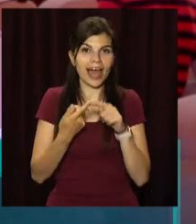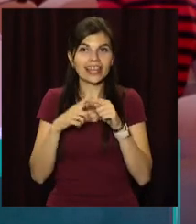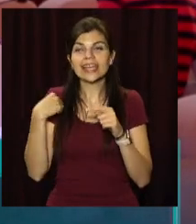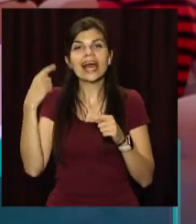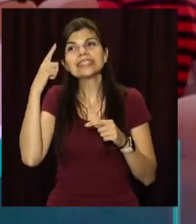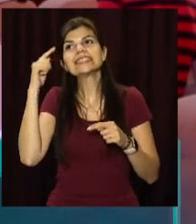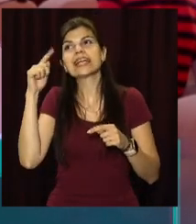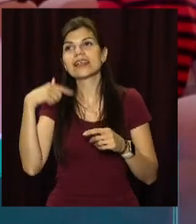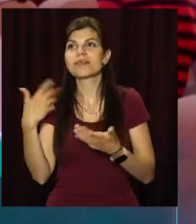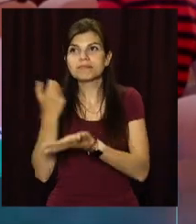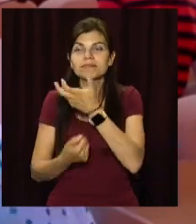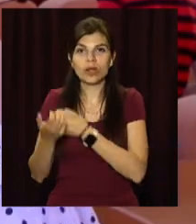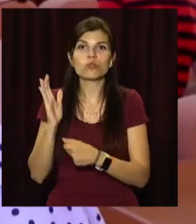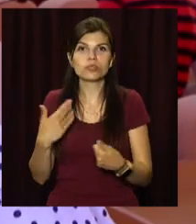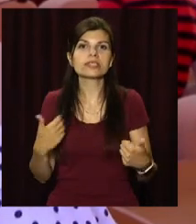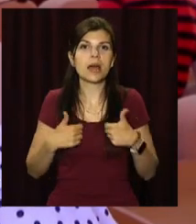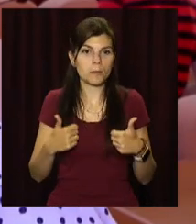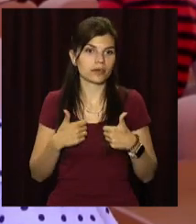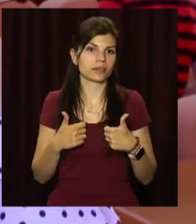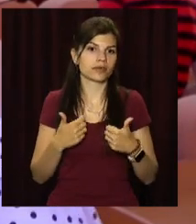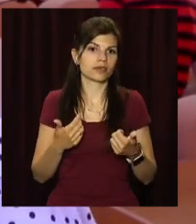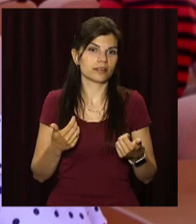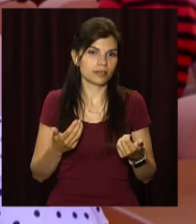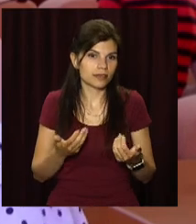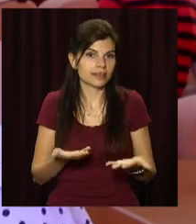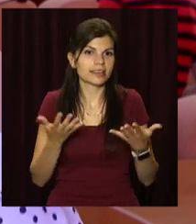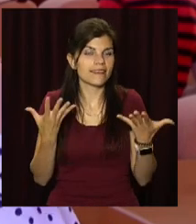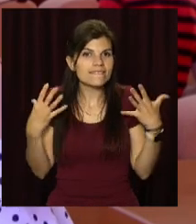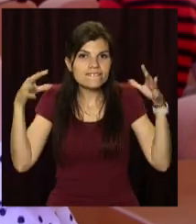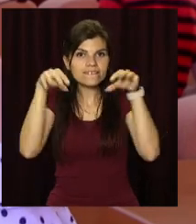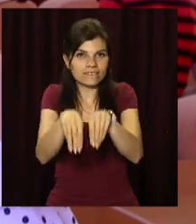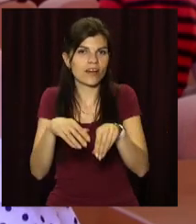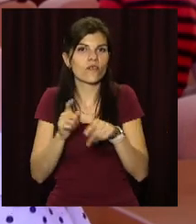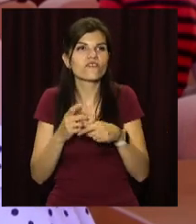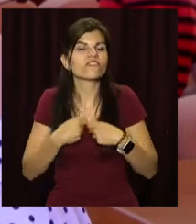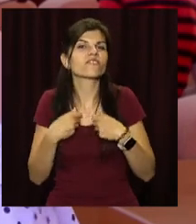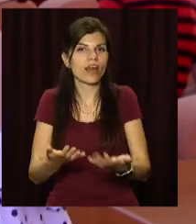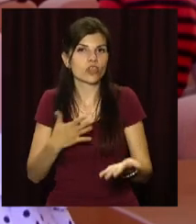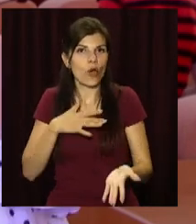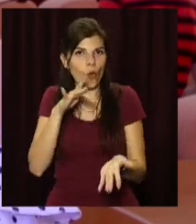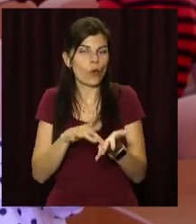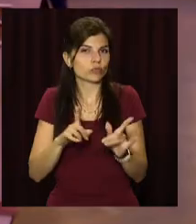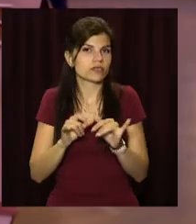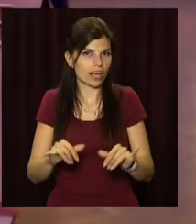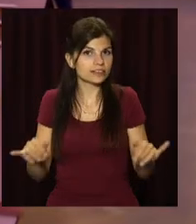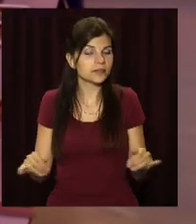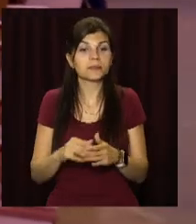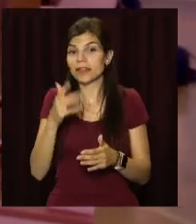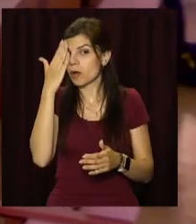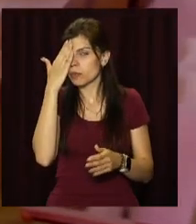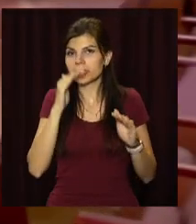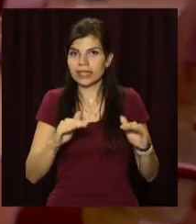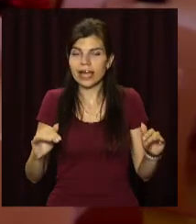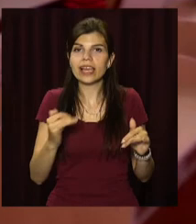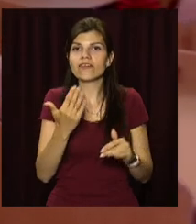я отримала, буду намагатися вкладати в наше місто, щоб наше місто розвивалося. Обдарованих дітей